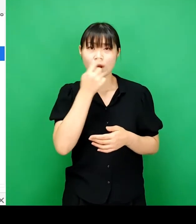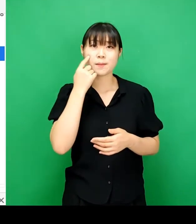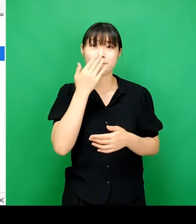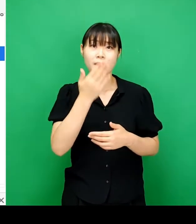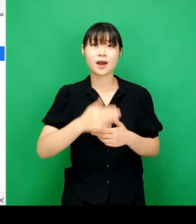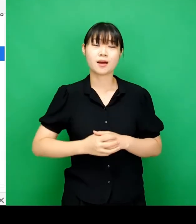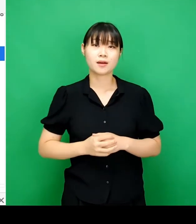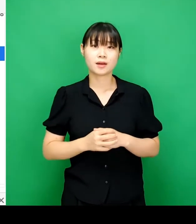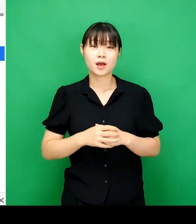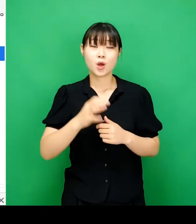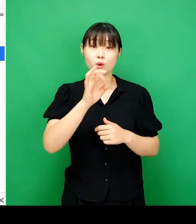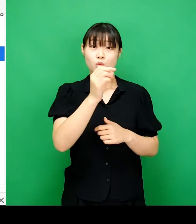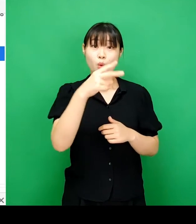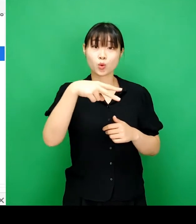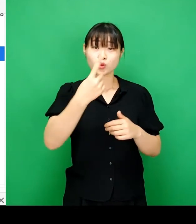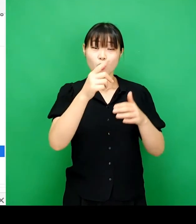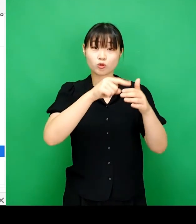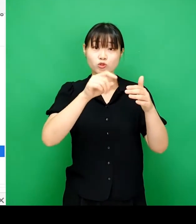있습니다.